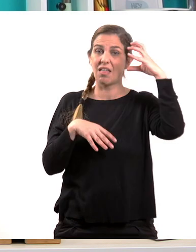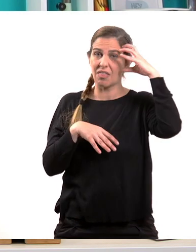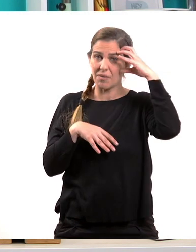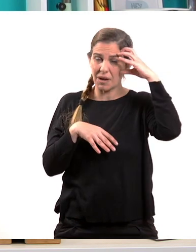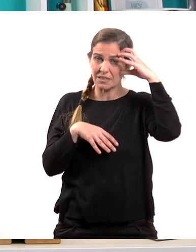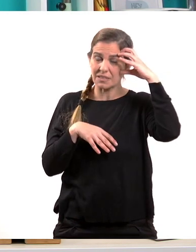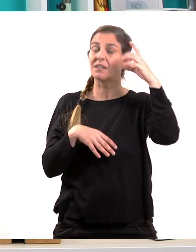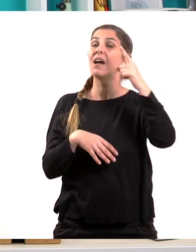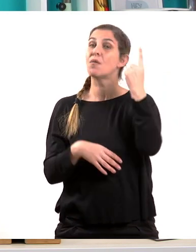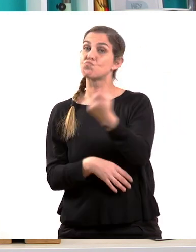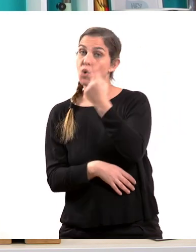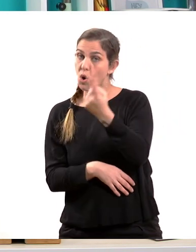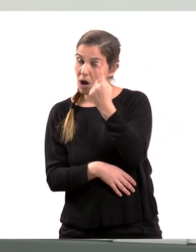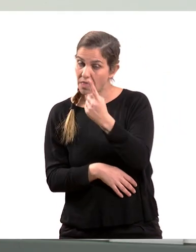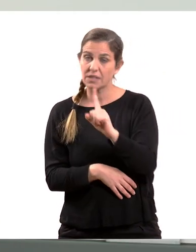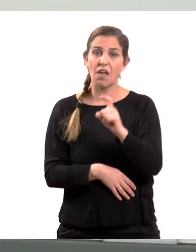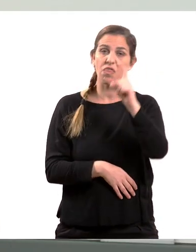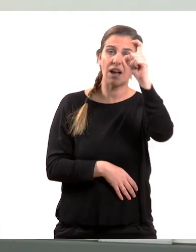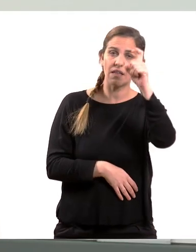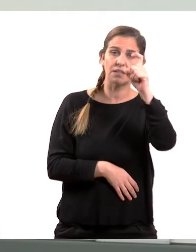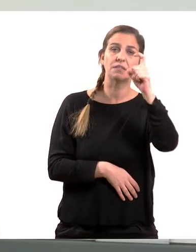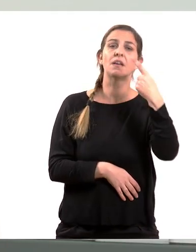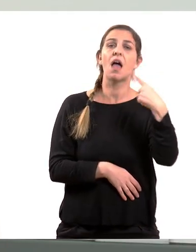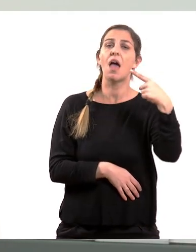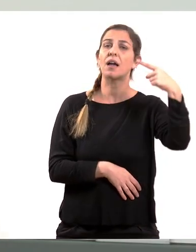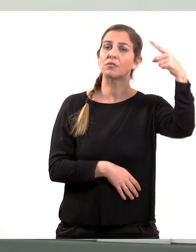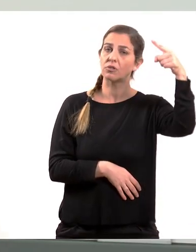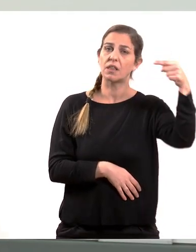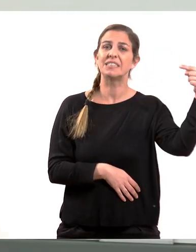εκατοντάδες, δεκάδες, μονάδες.